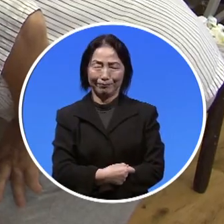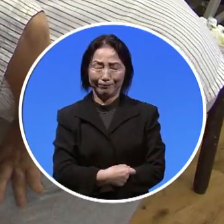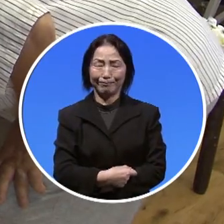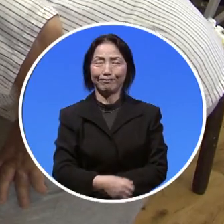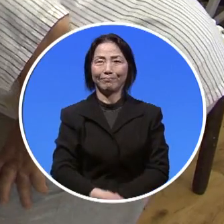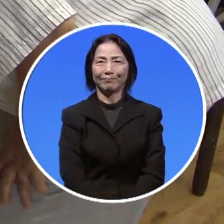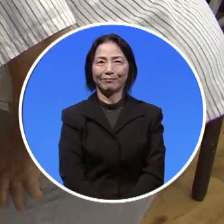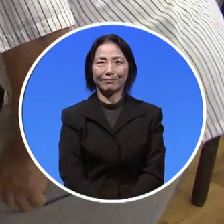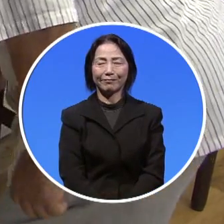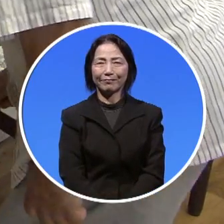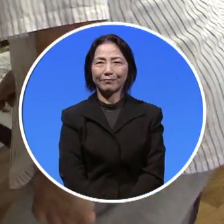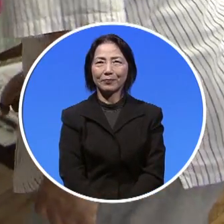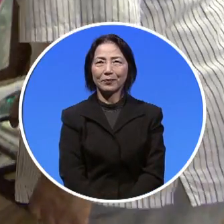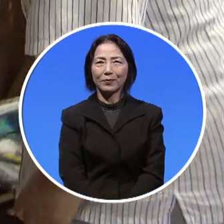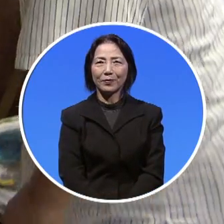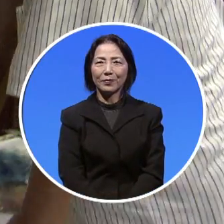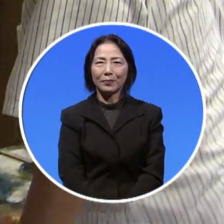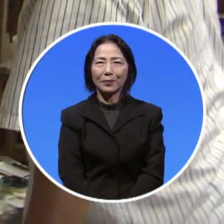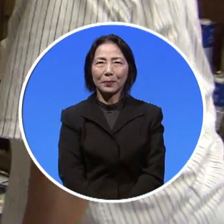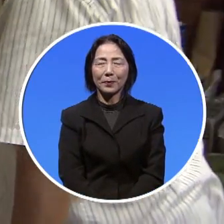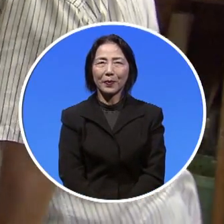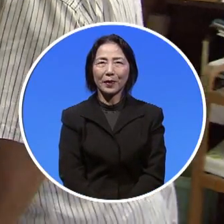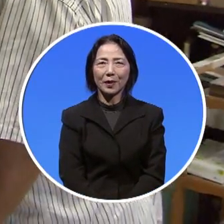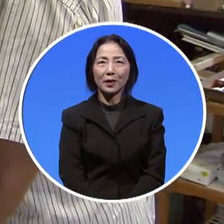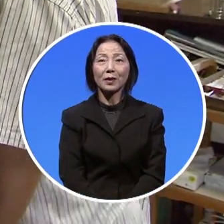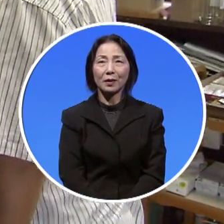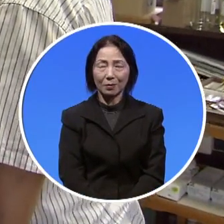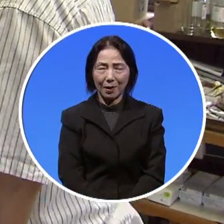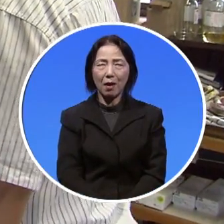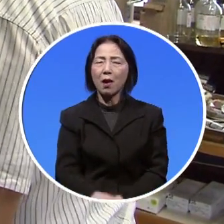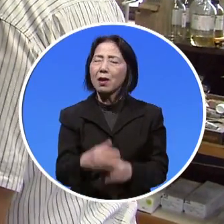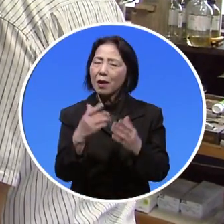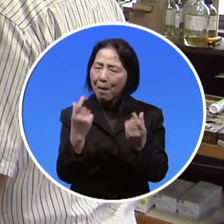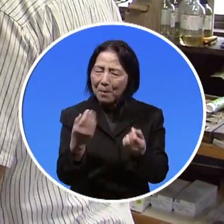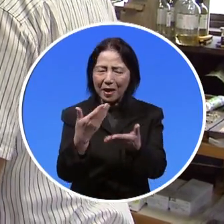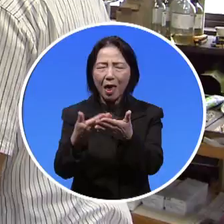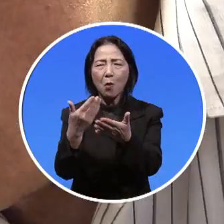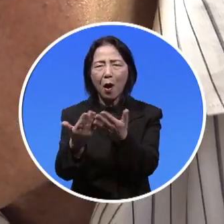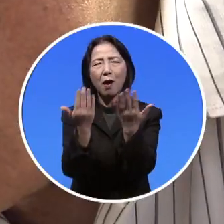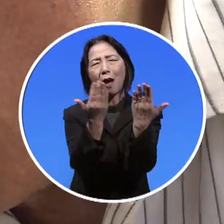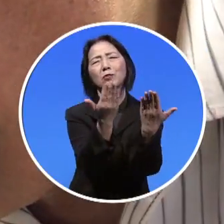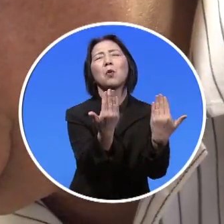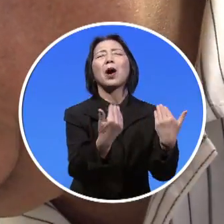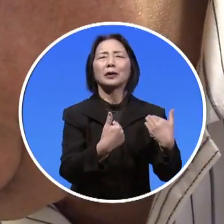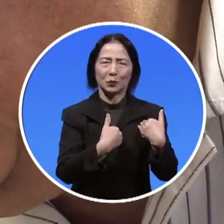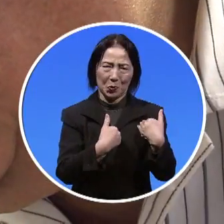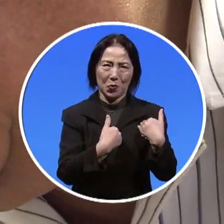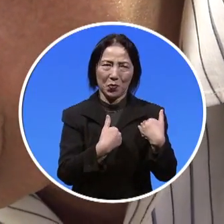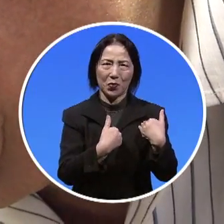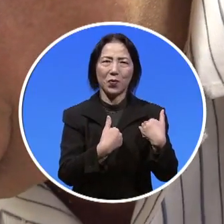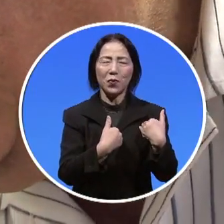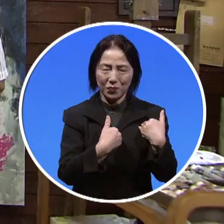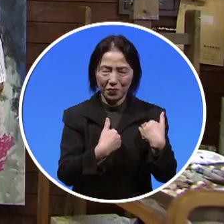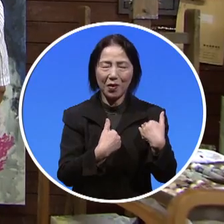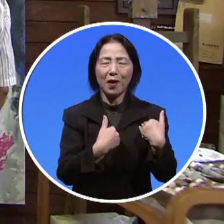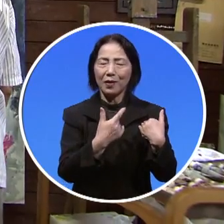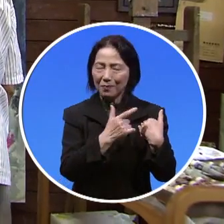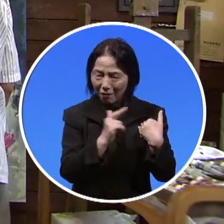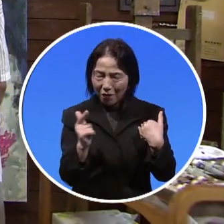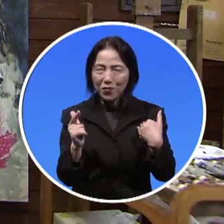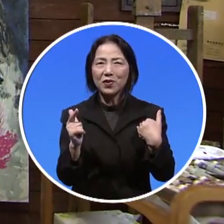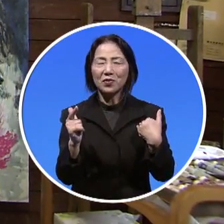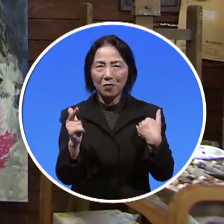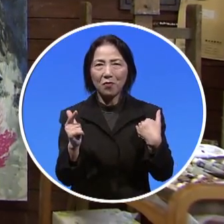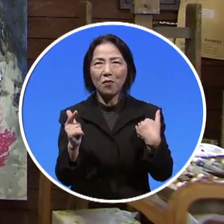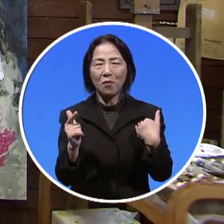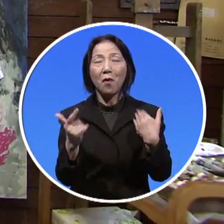と思っというのはバクモンがないとダメですよだからそれにはやっぱり週数的な